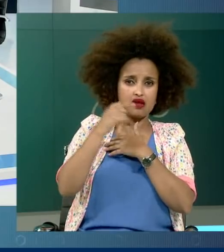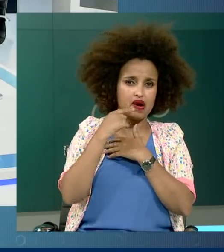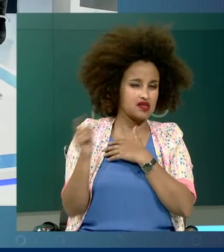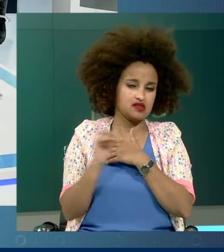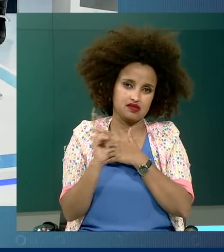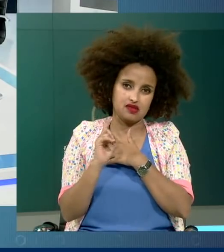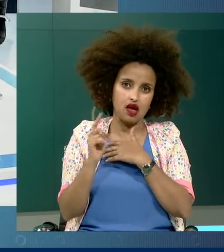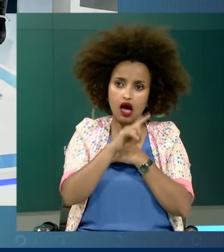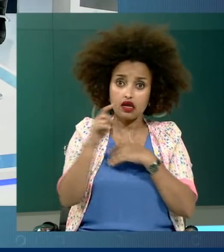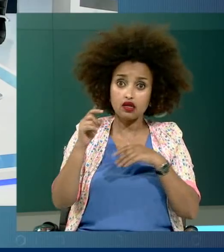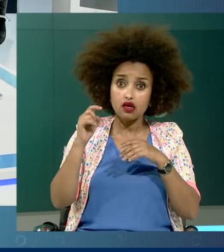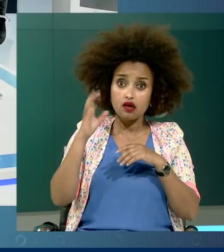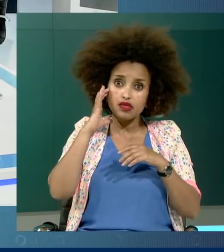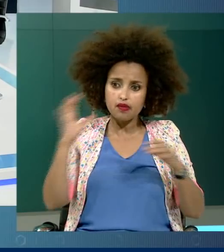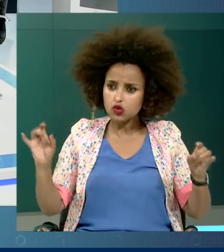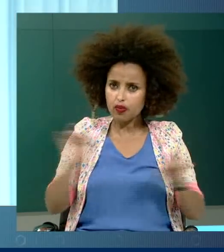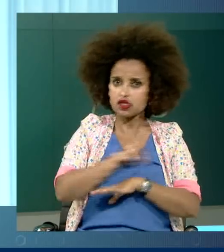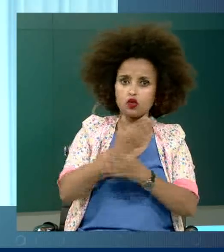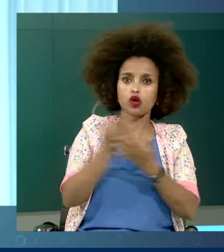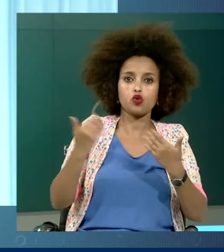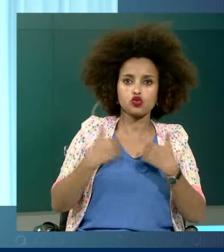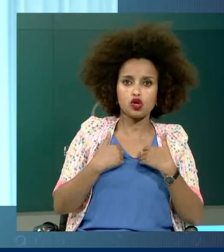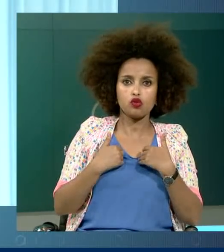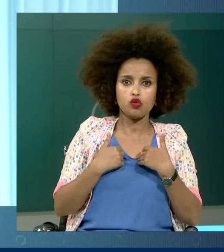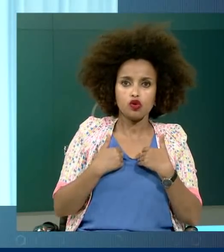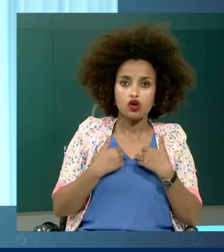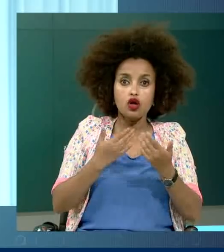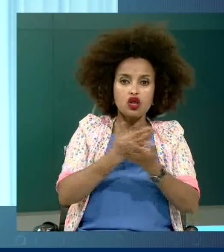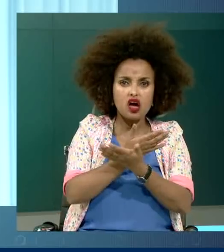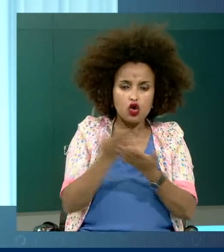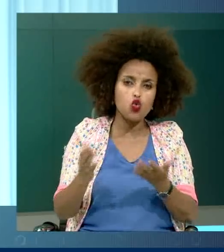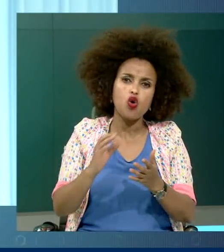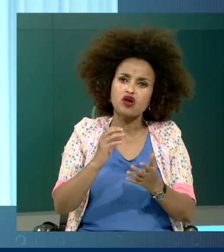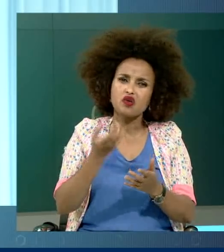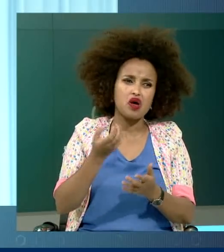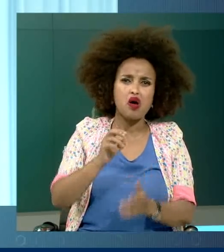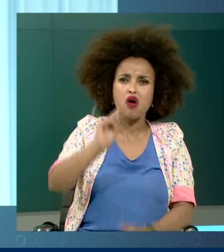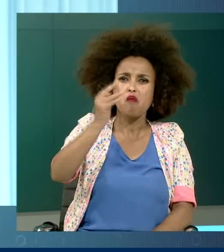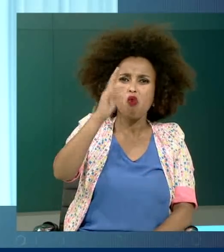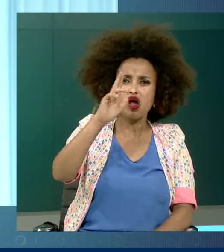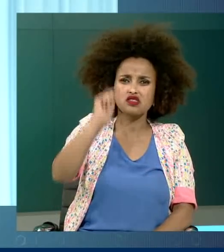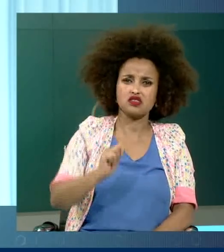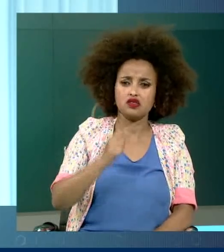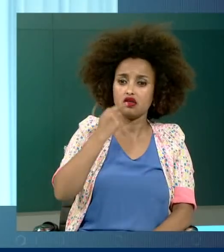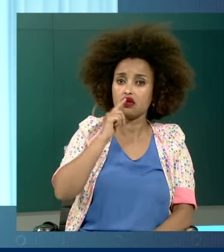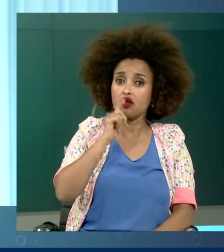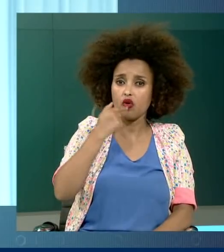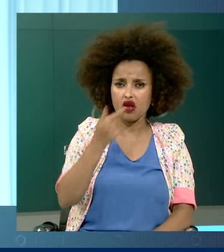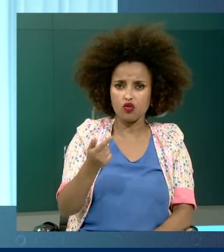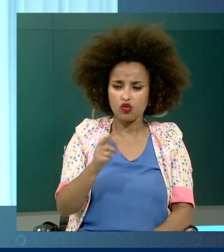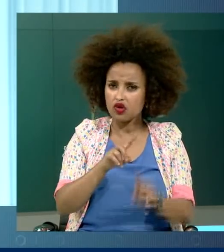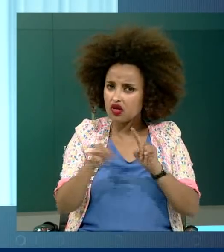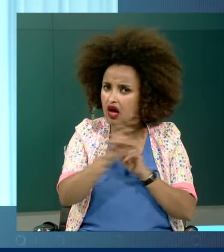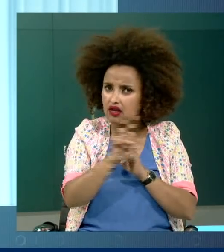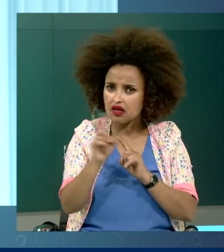አስደንጋጭ ነገሮች አሉ። ሟርት ነው የሚሉ ሰዎች አሉ። ሟርት ነው ነገሩ፣ ግን ሟርት አይደለም፣ ከሟርት በላይ ነው። በተግባር እያንኳኳ እየመጣን ያለው እና እዛ